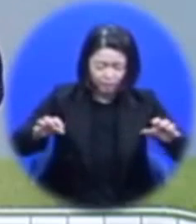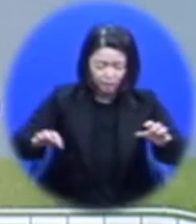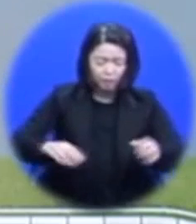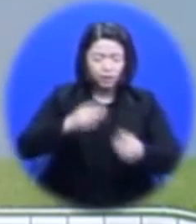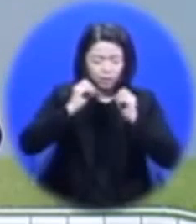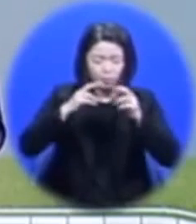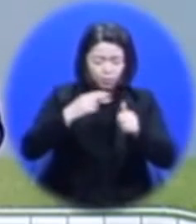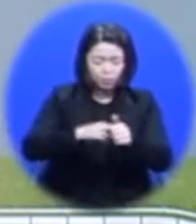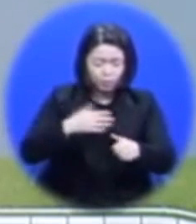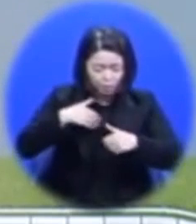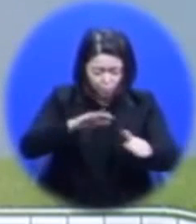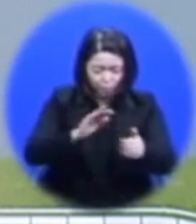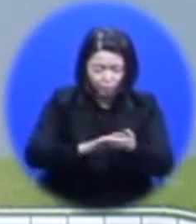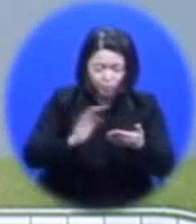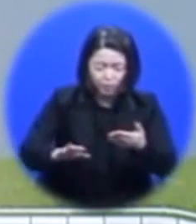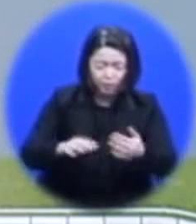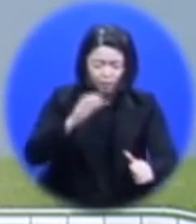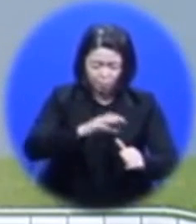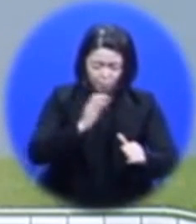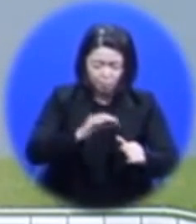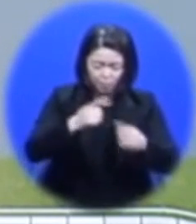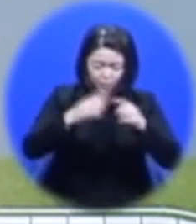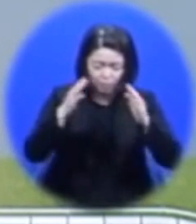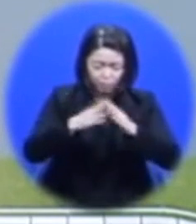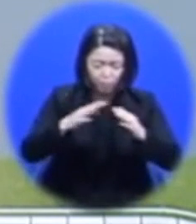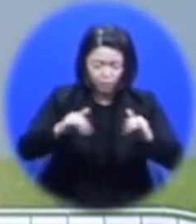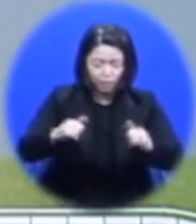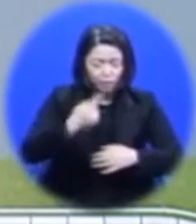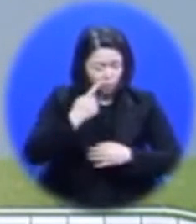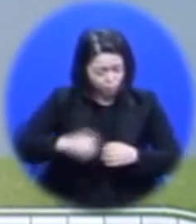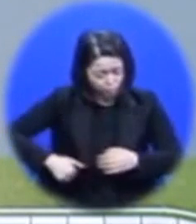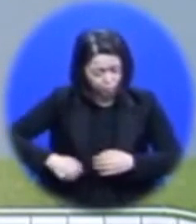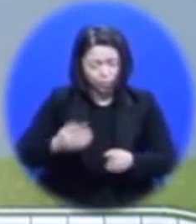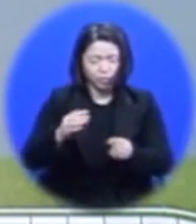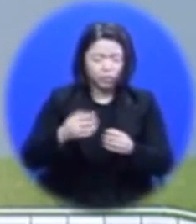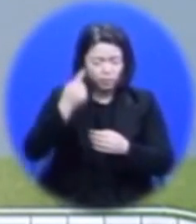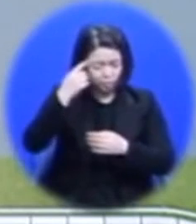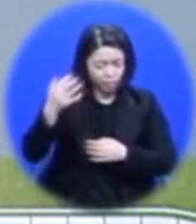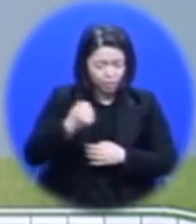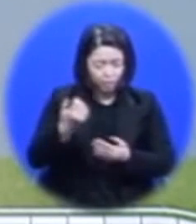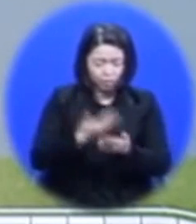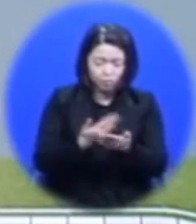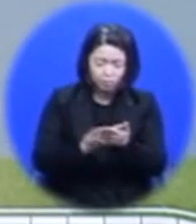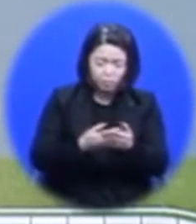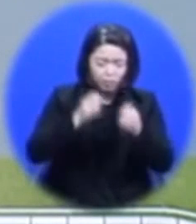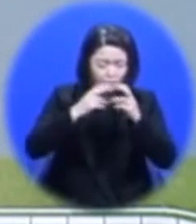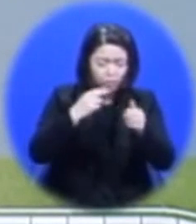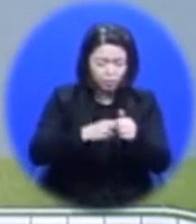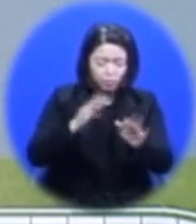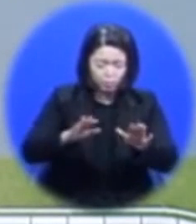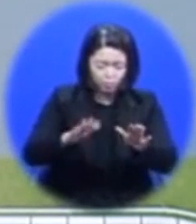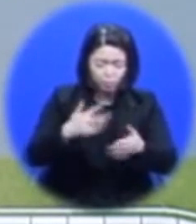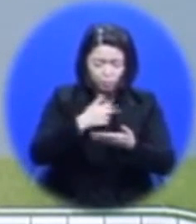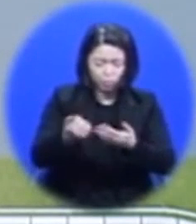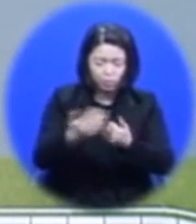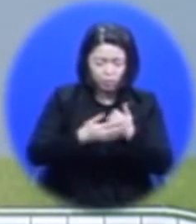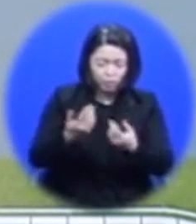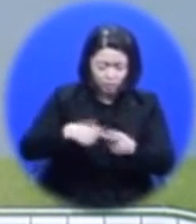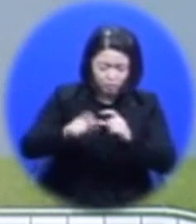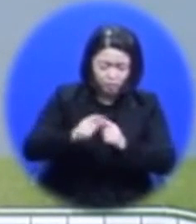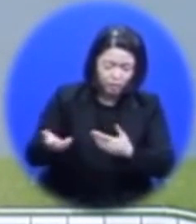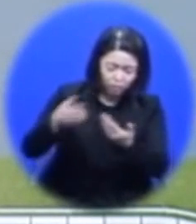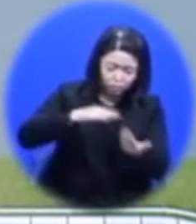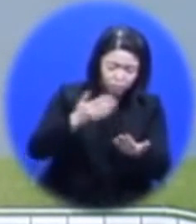선교사들을 보냅니다. 핍박받는 교회를 주님 긍휼히 여겨 주소서. 선교사님들에게 오늘도 주의 은혜를 더하소서.